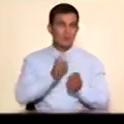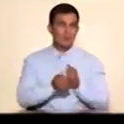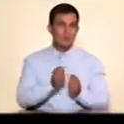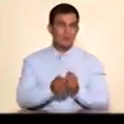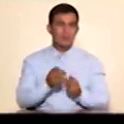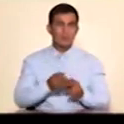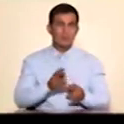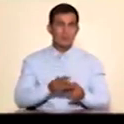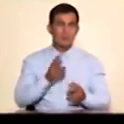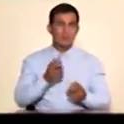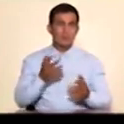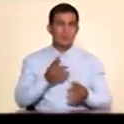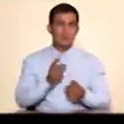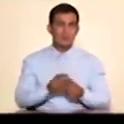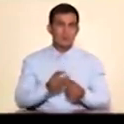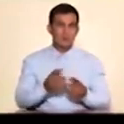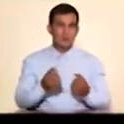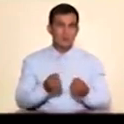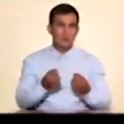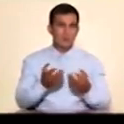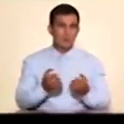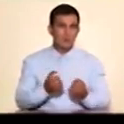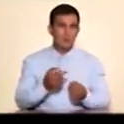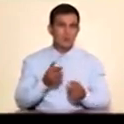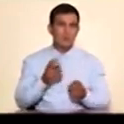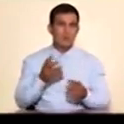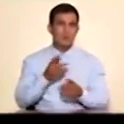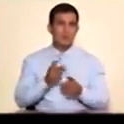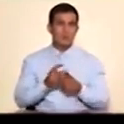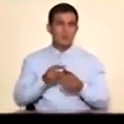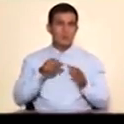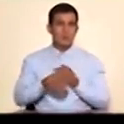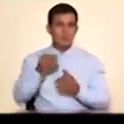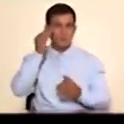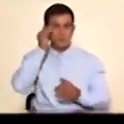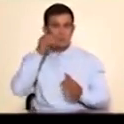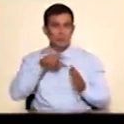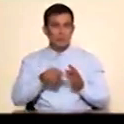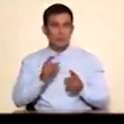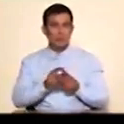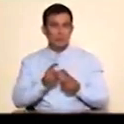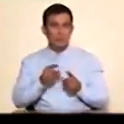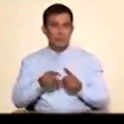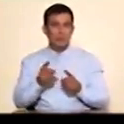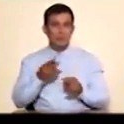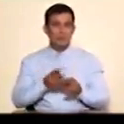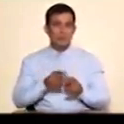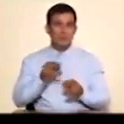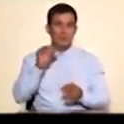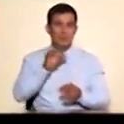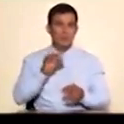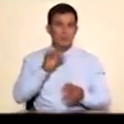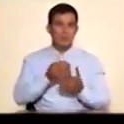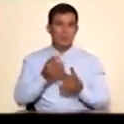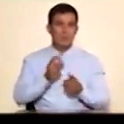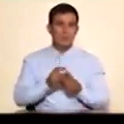va qanday ma'noni anglatishi va hattoki tarixiy atamalarda ijtimoiy munosabatlarni biz qanday